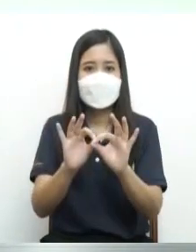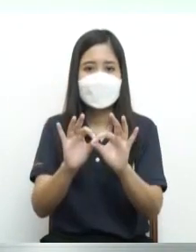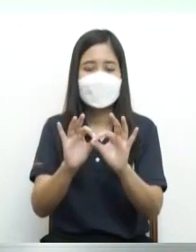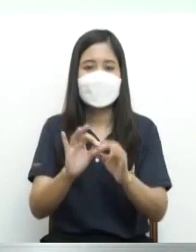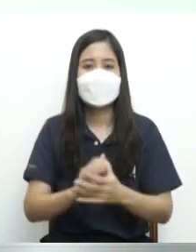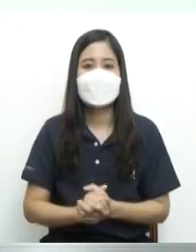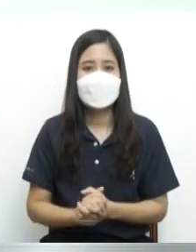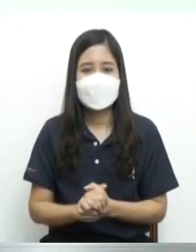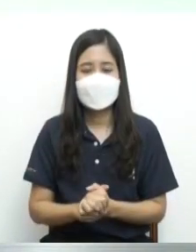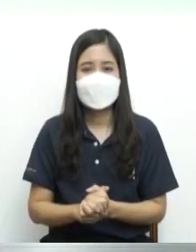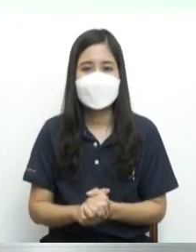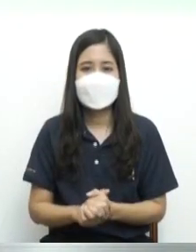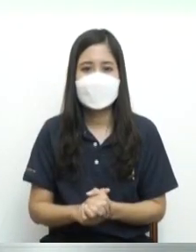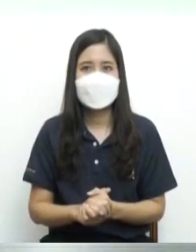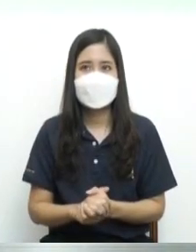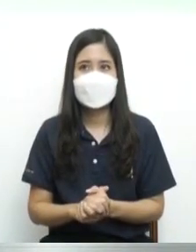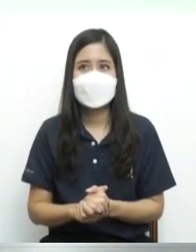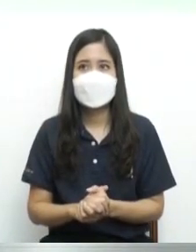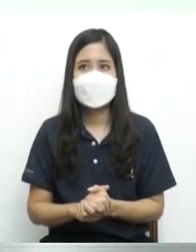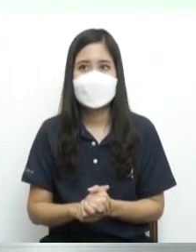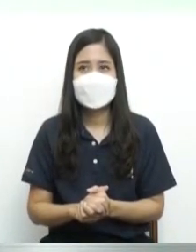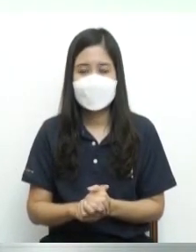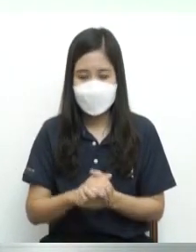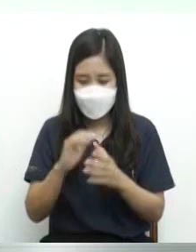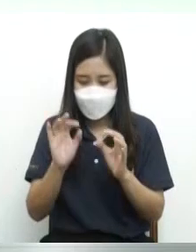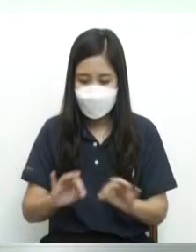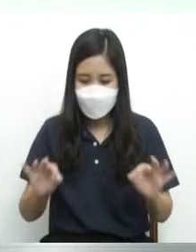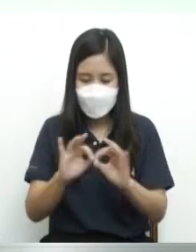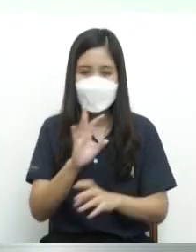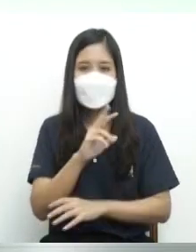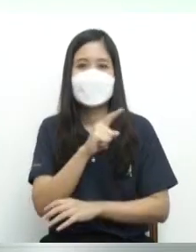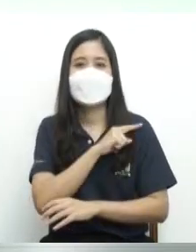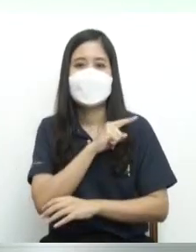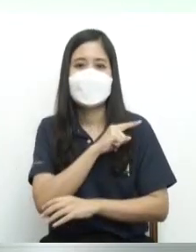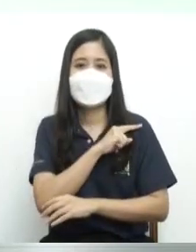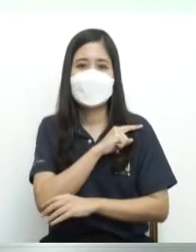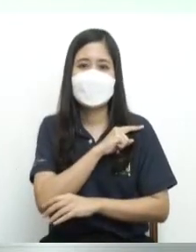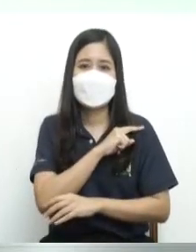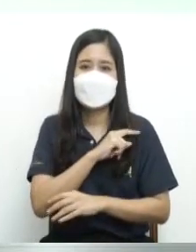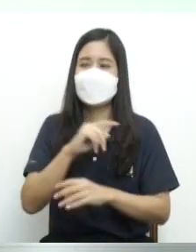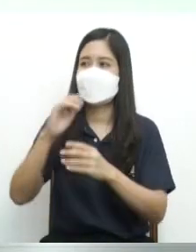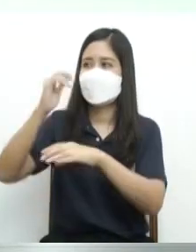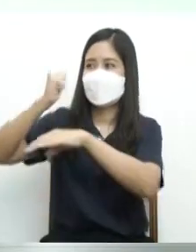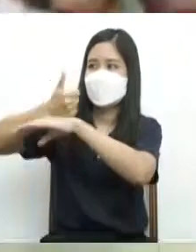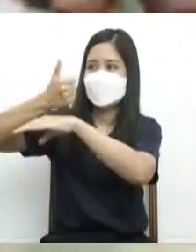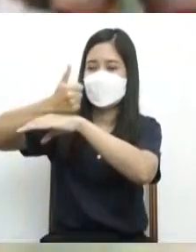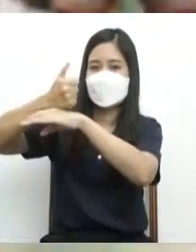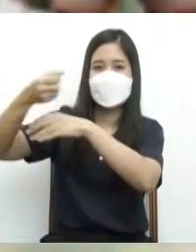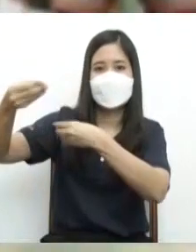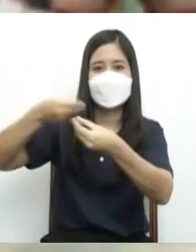เมื่อมีหน้าที่แล้วต้องมีความรับผิดชอบตามที่ผู้บังคับบัญชามอบหมายให้ดี